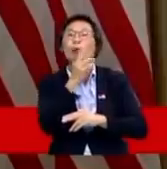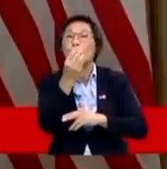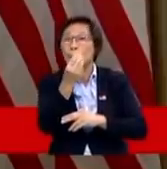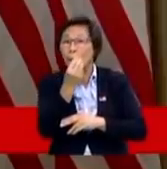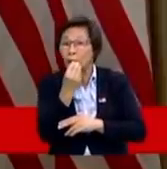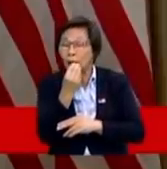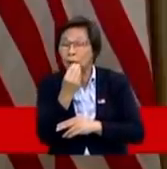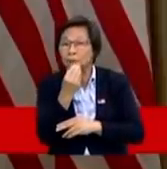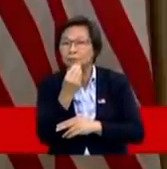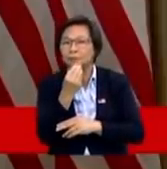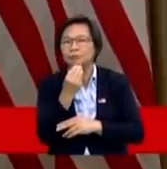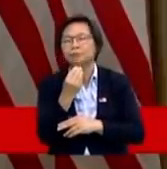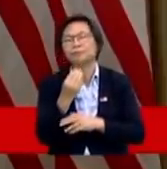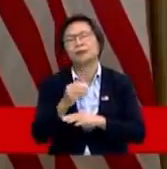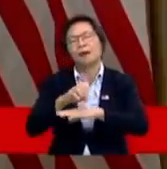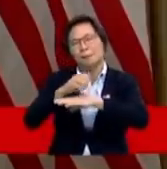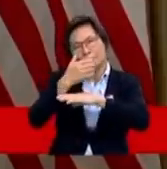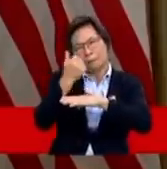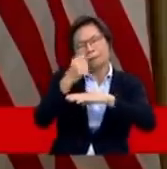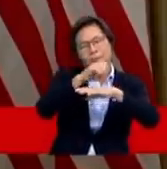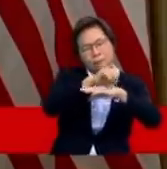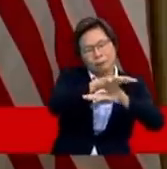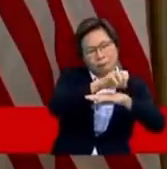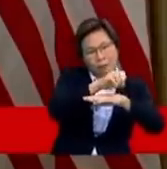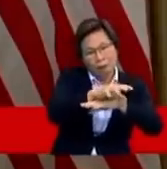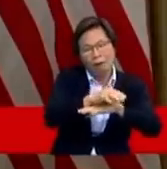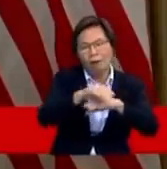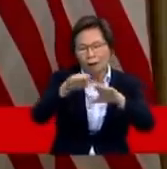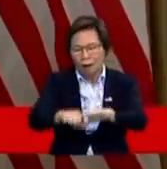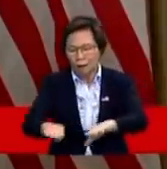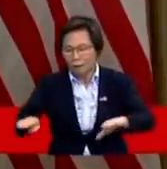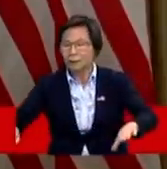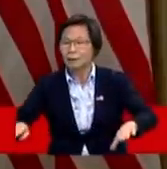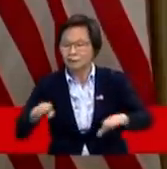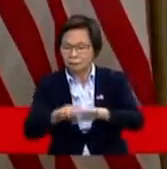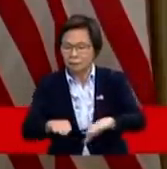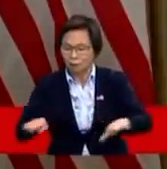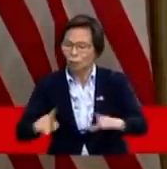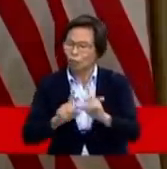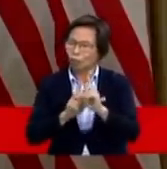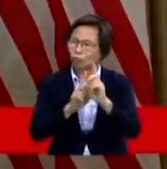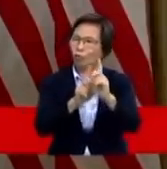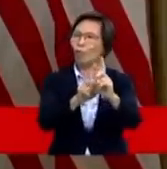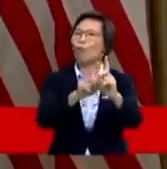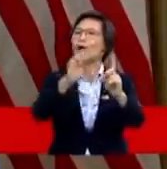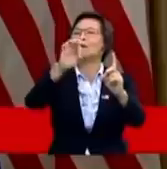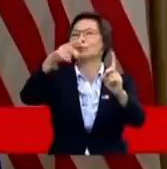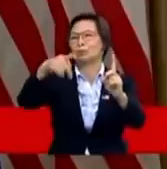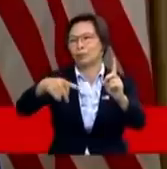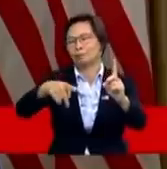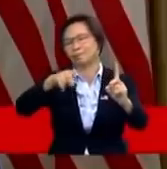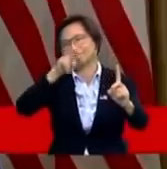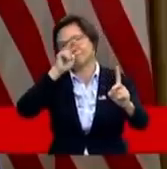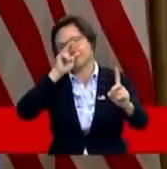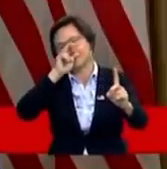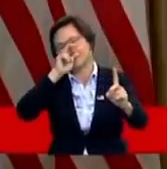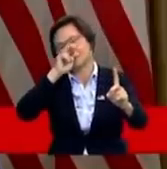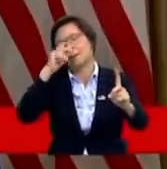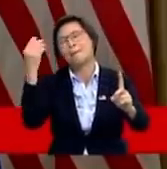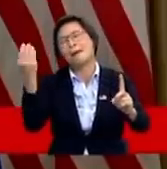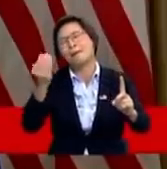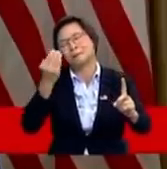makan maka dinasehatkan pastikanlah anak-anak anda nih mematuhi e-shop yang ketat